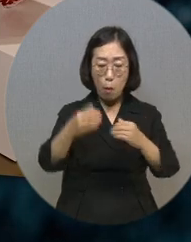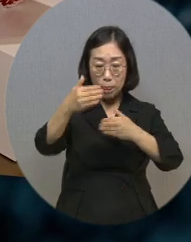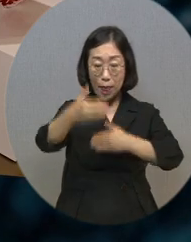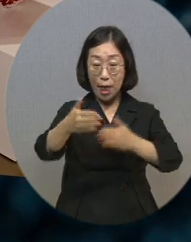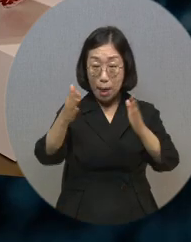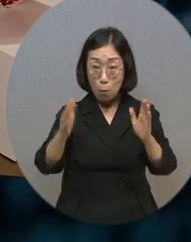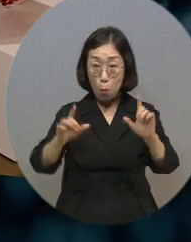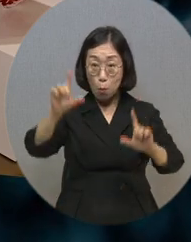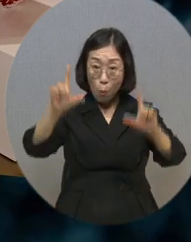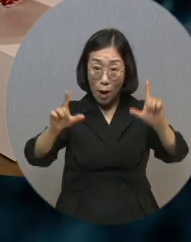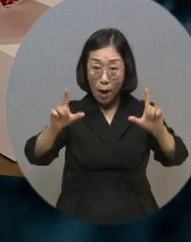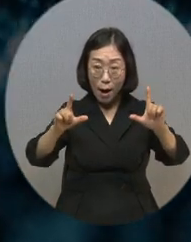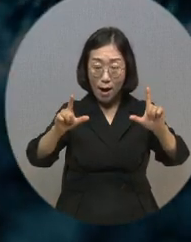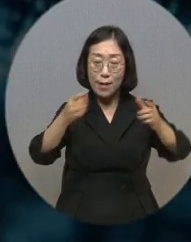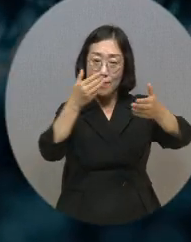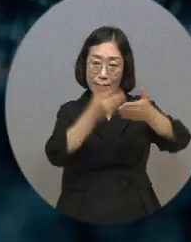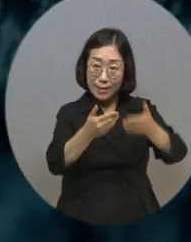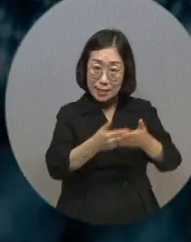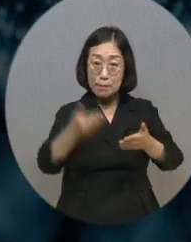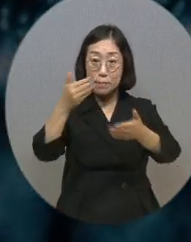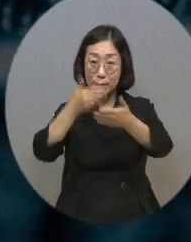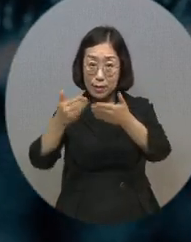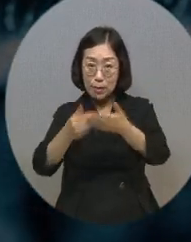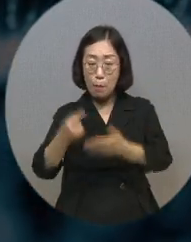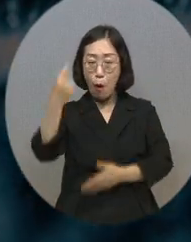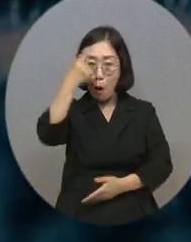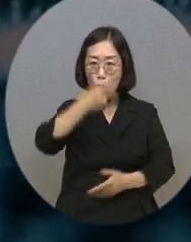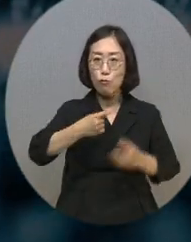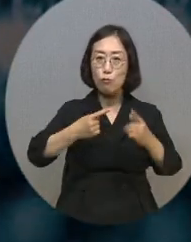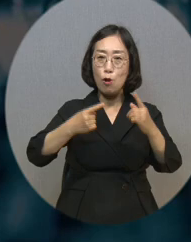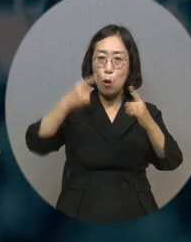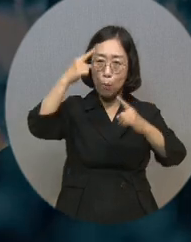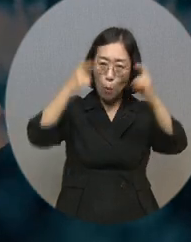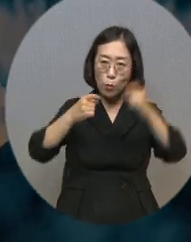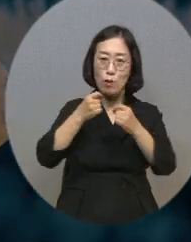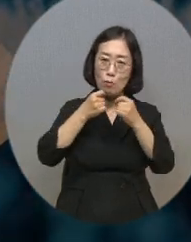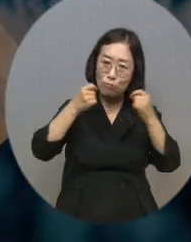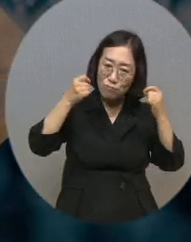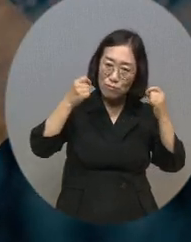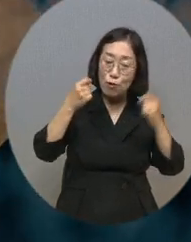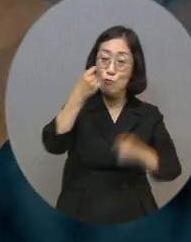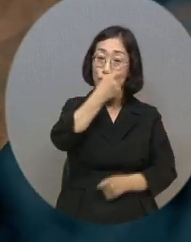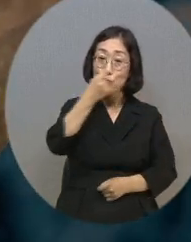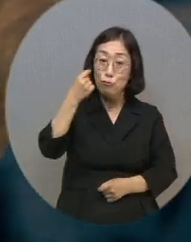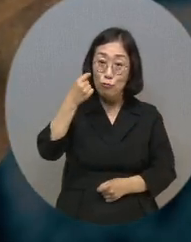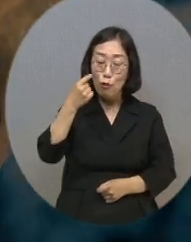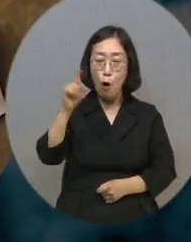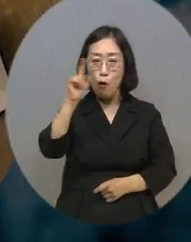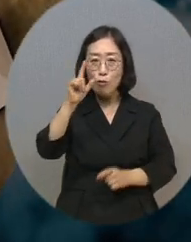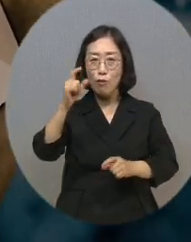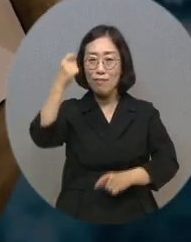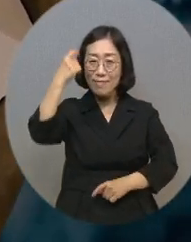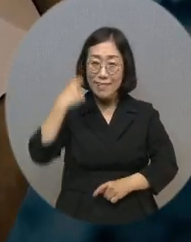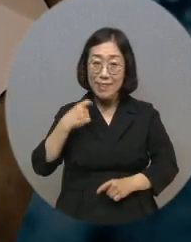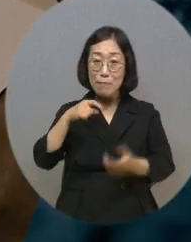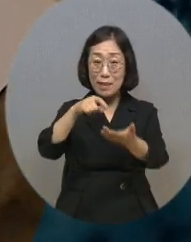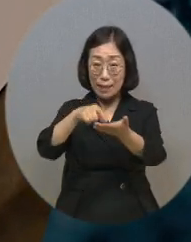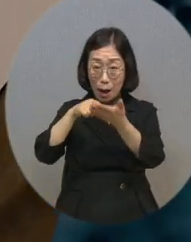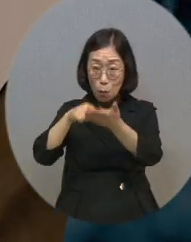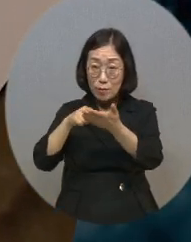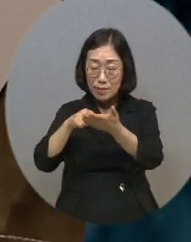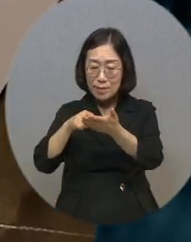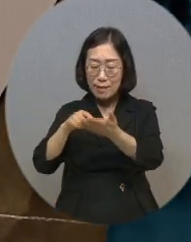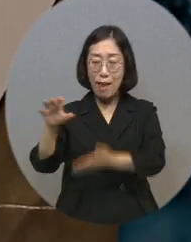표현하면서 시시각각 변화되는 표정이나 얼굴, 눈 속에 어떤 풍경이 있는지 그